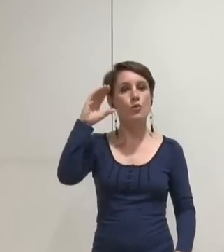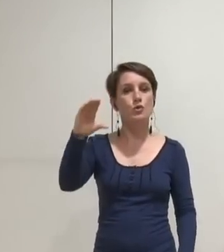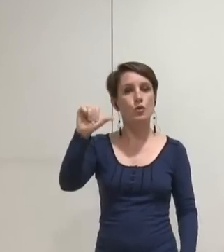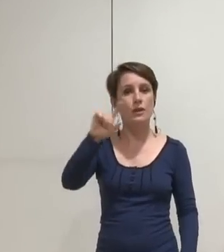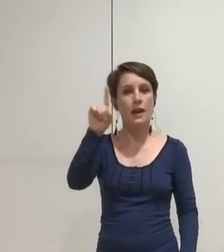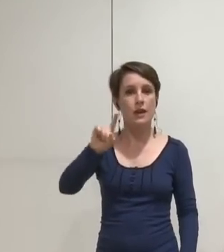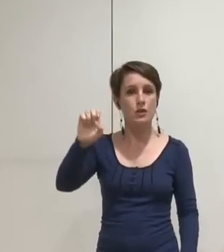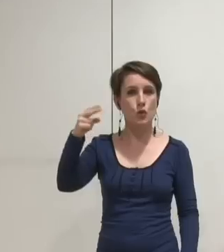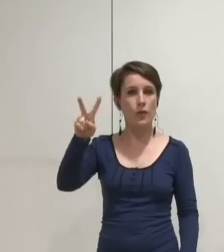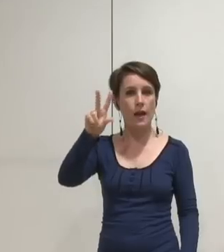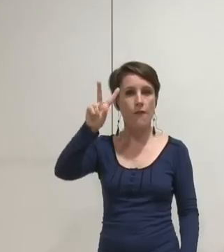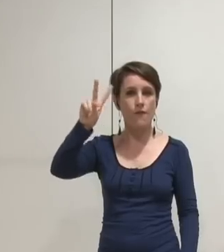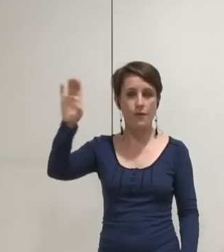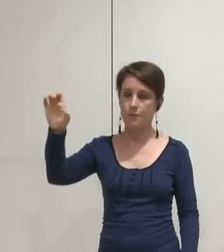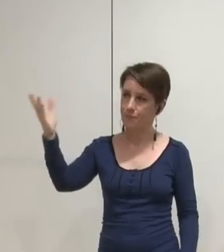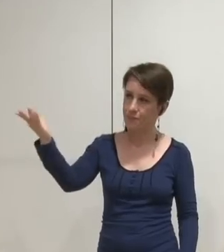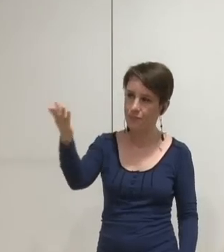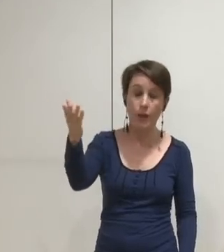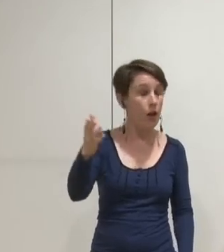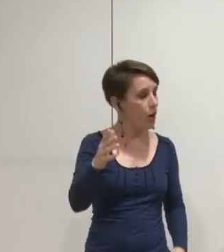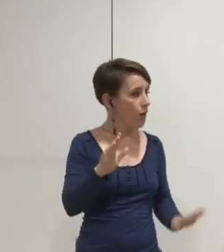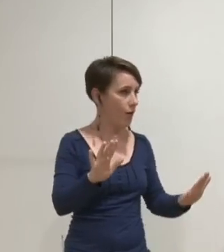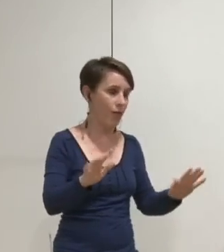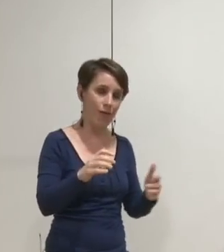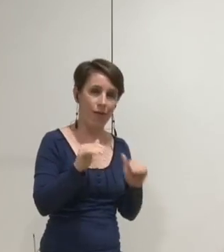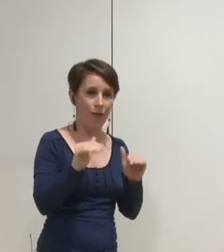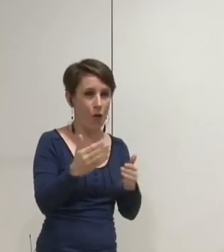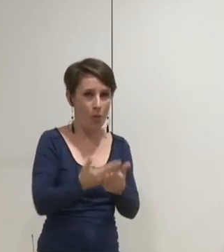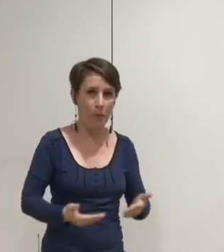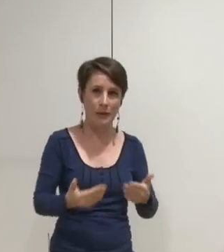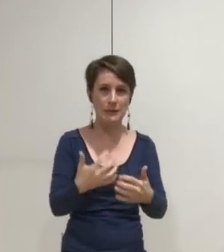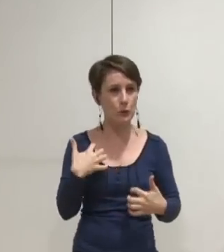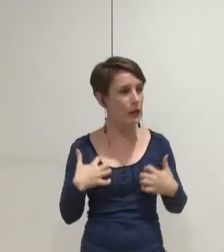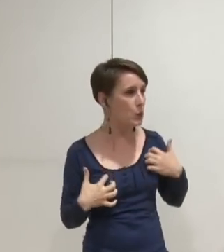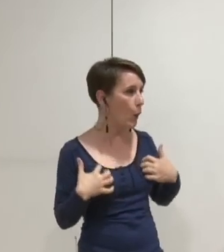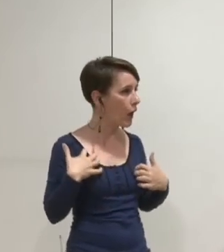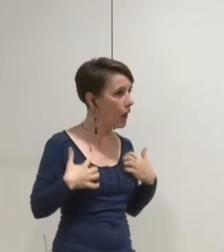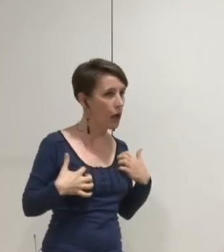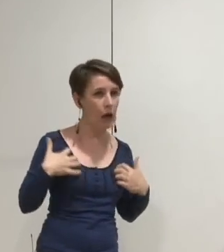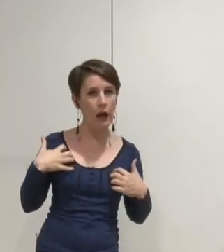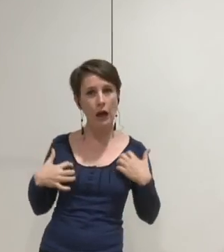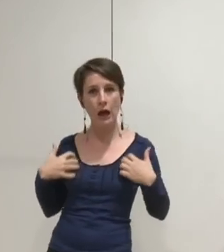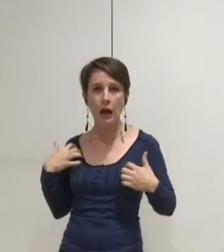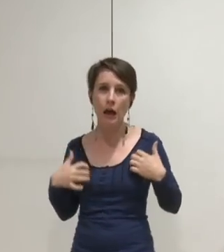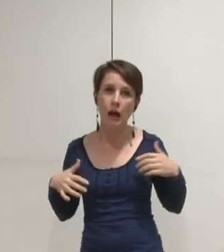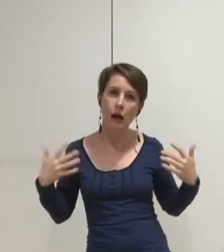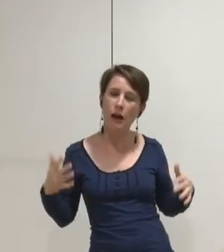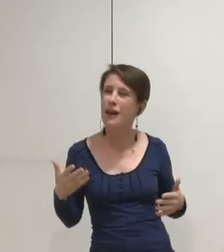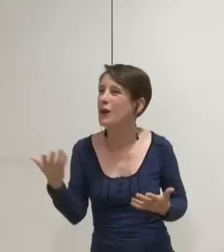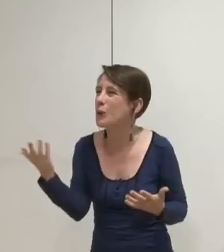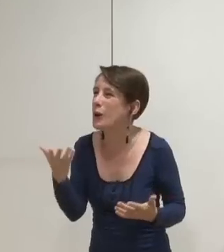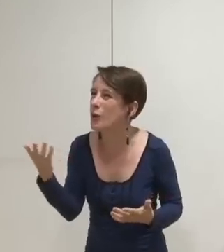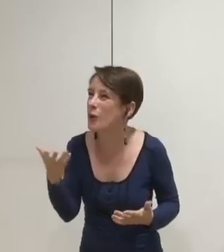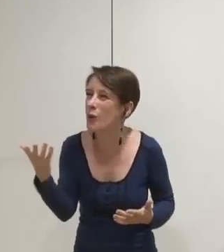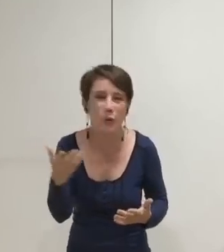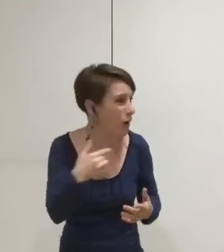je enfin c'est très embarrassant quand même parce que très embarrant entend P répéter c'est rigolo